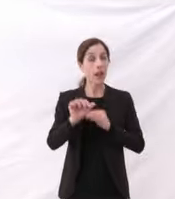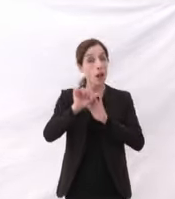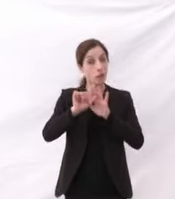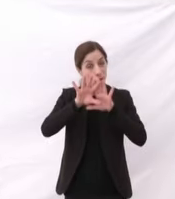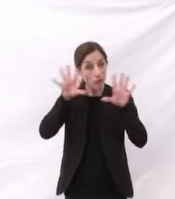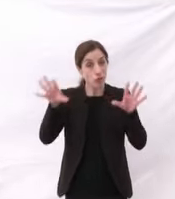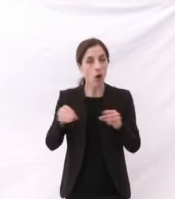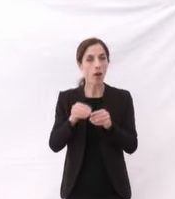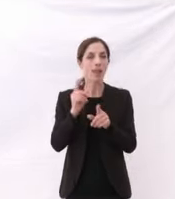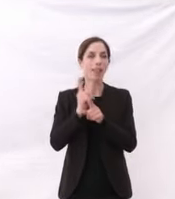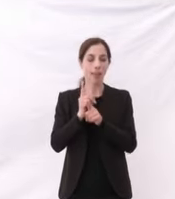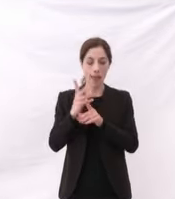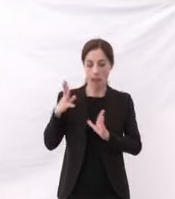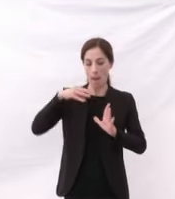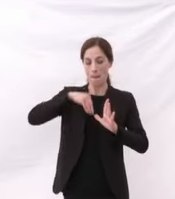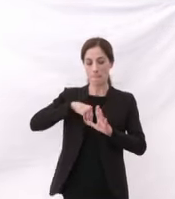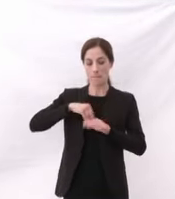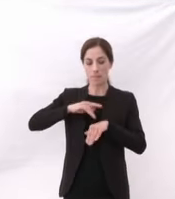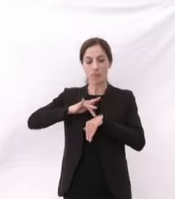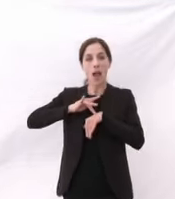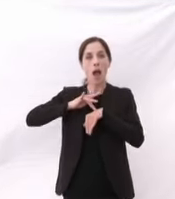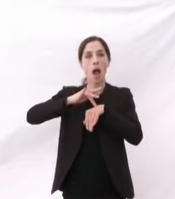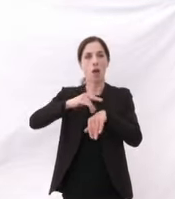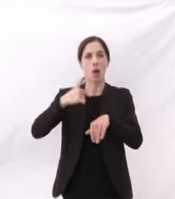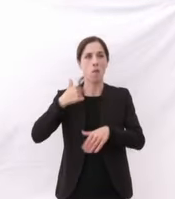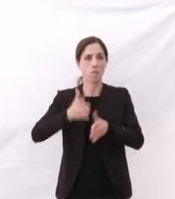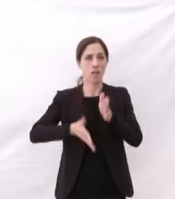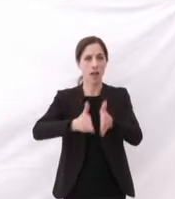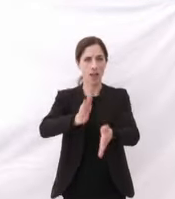accompagnare. E allora penso